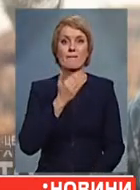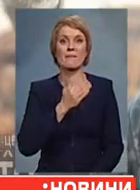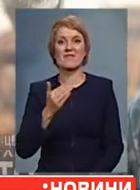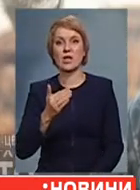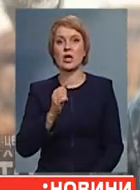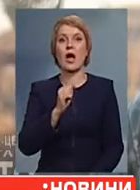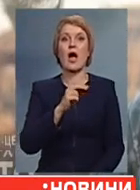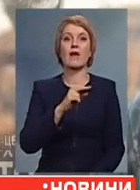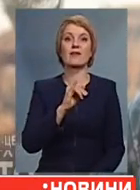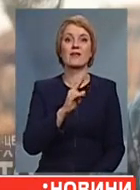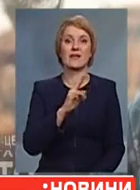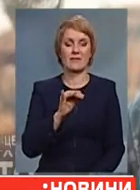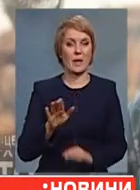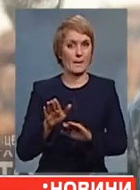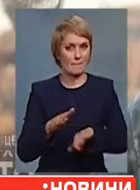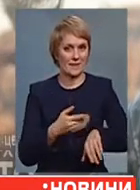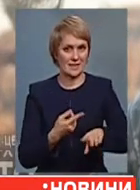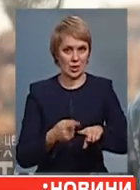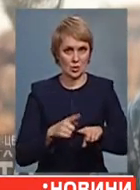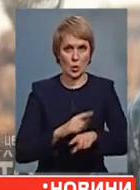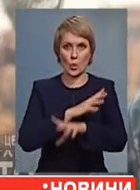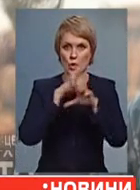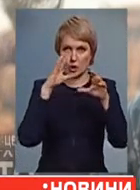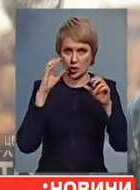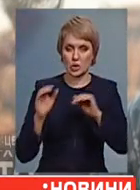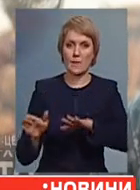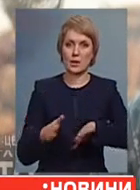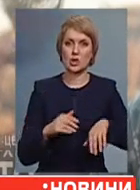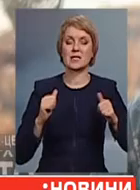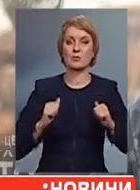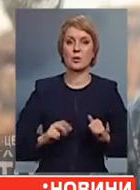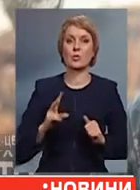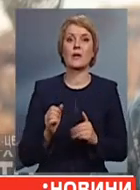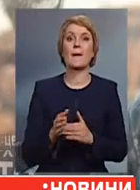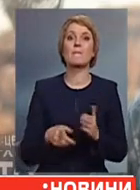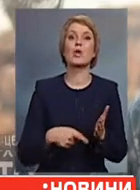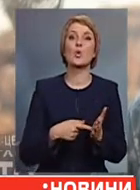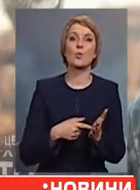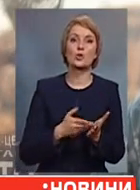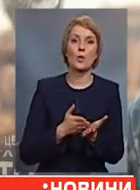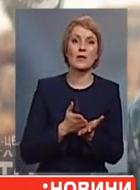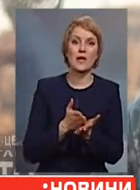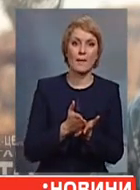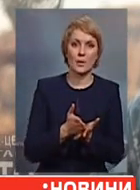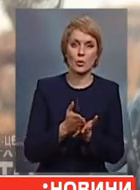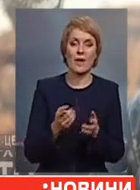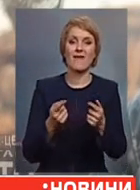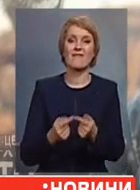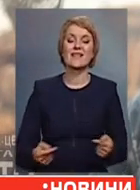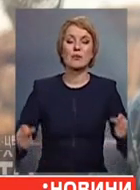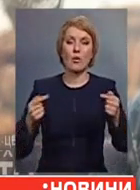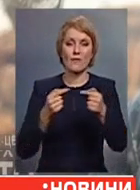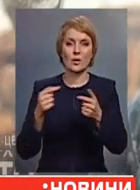Авдіївки. Після цього ніч у зоні проведення АТО пройшла спокійно. На Маріупольському напрямку, відповідно до затвердженого плану,